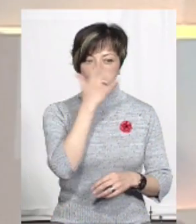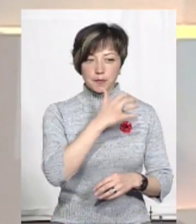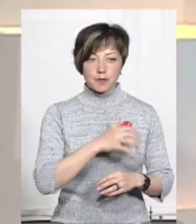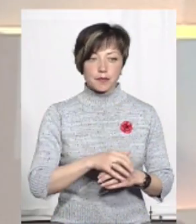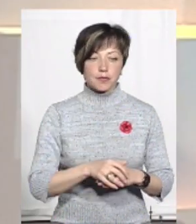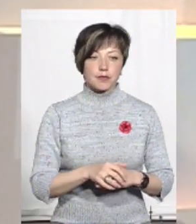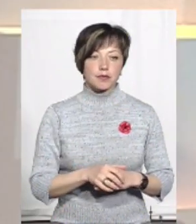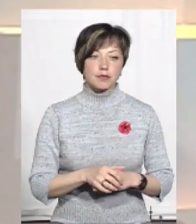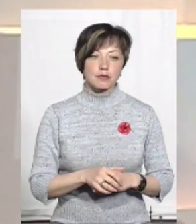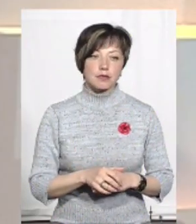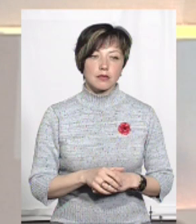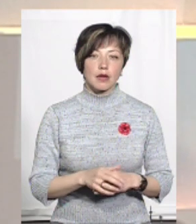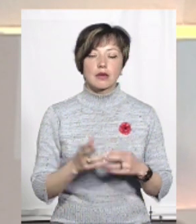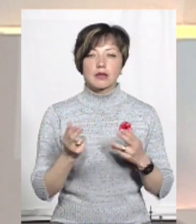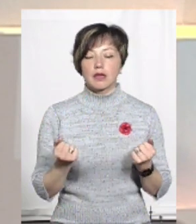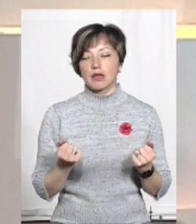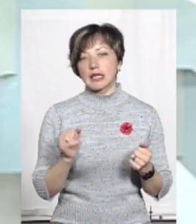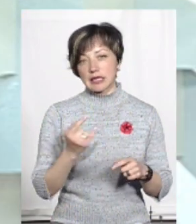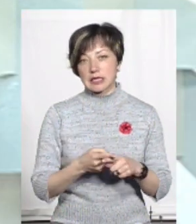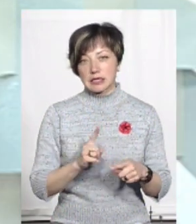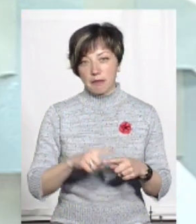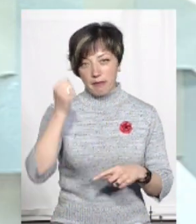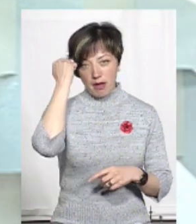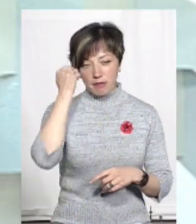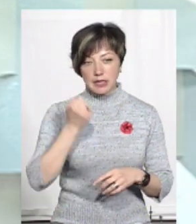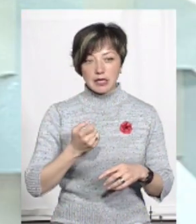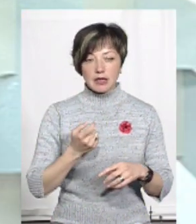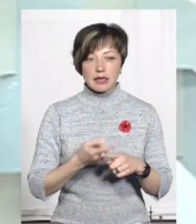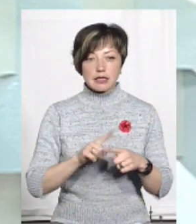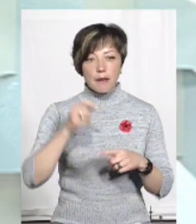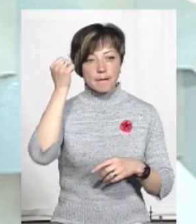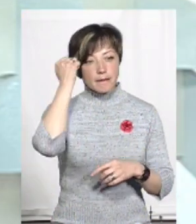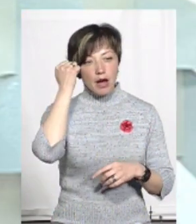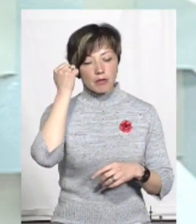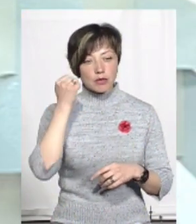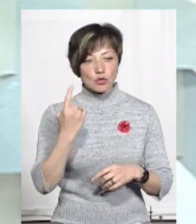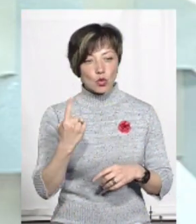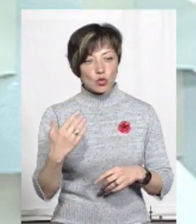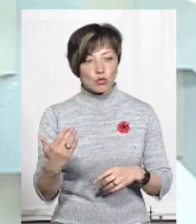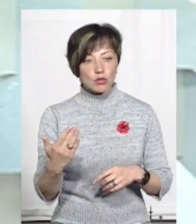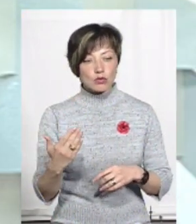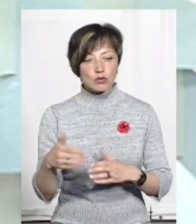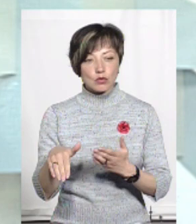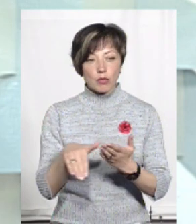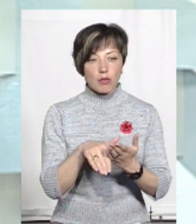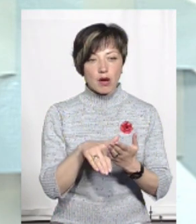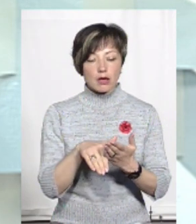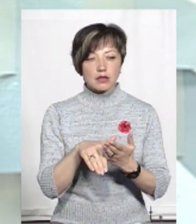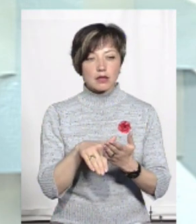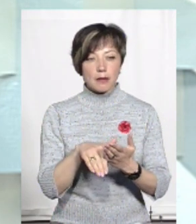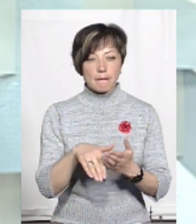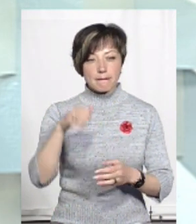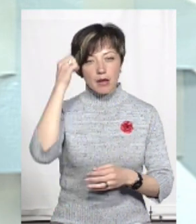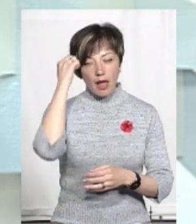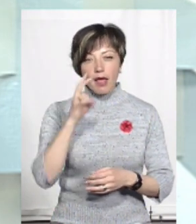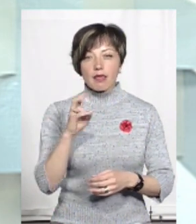і так, і це пам'ять. І ця пам'ять, з одного боку, вона допомагає пам'ятати,